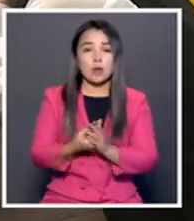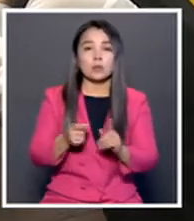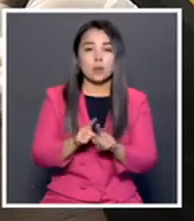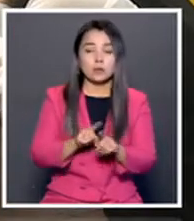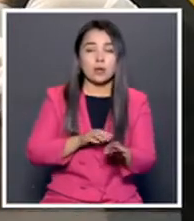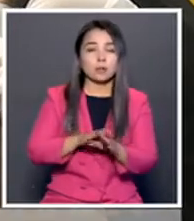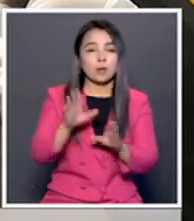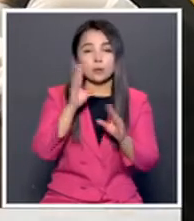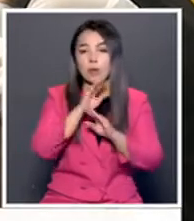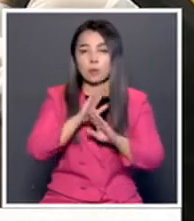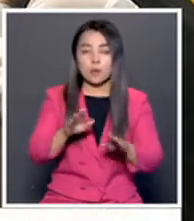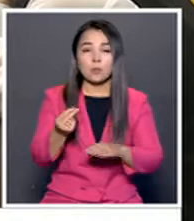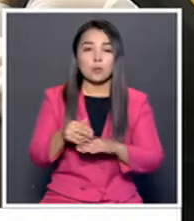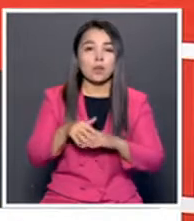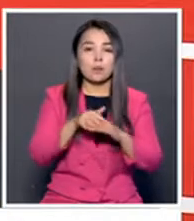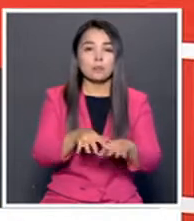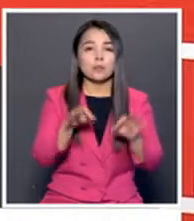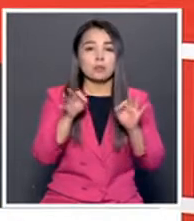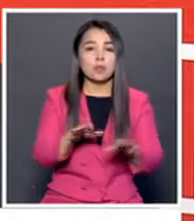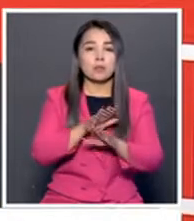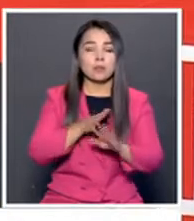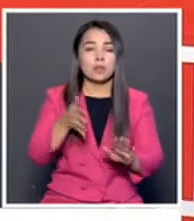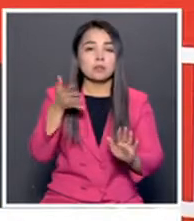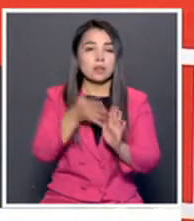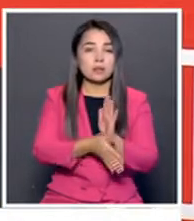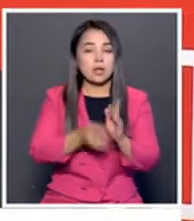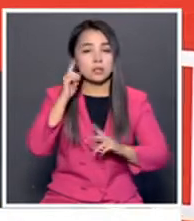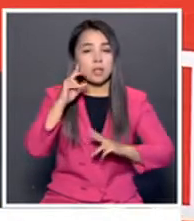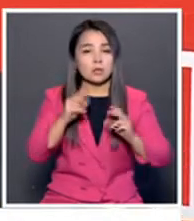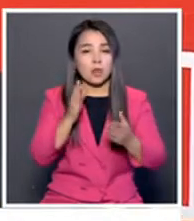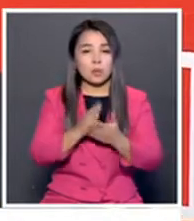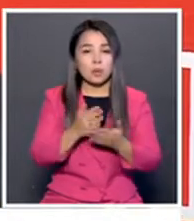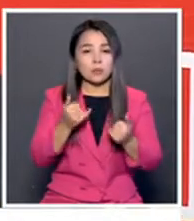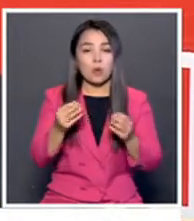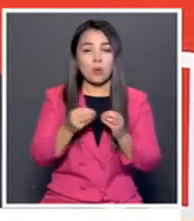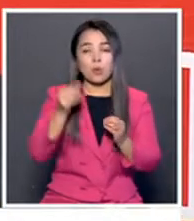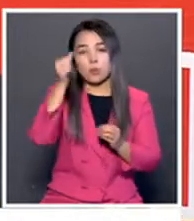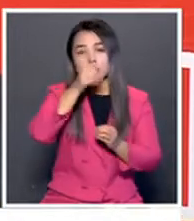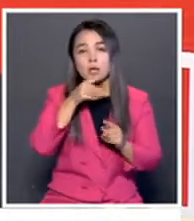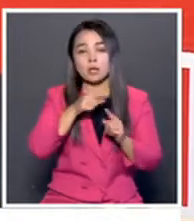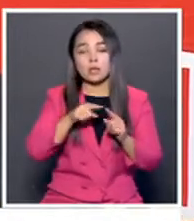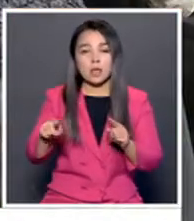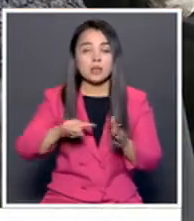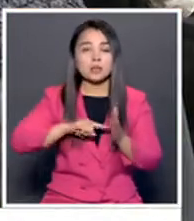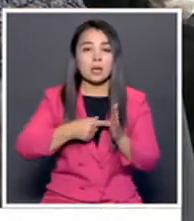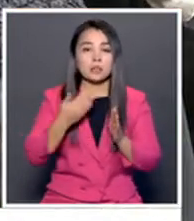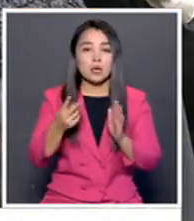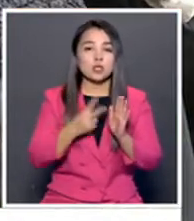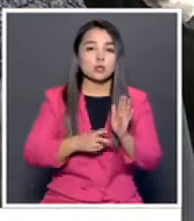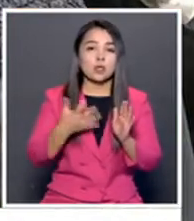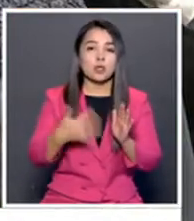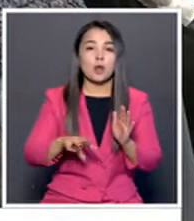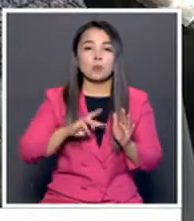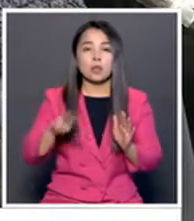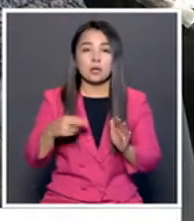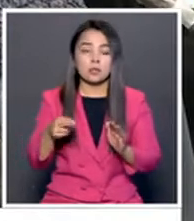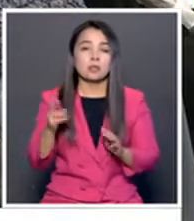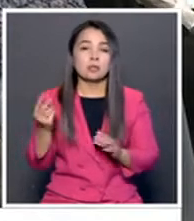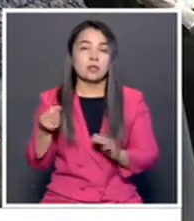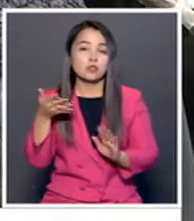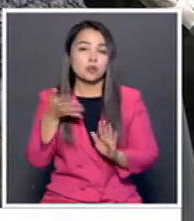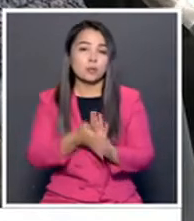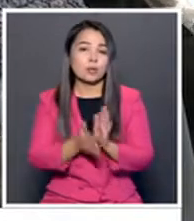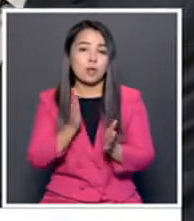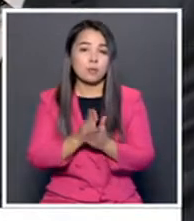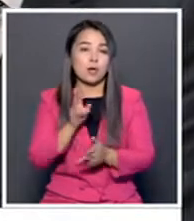іске аспады және бөлінген қаржы дұрыс игерілмеді деп есептейді. Мәселен, соңғы 10 жылда осы мақсатта 750 миллиард теңге жұмсалған.